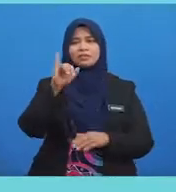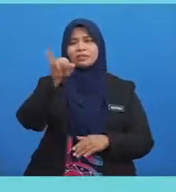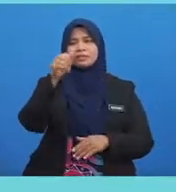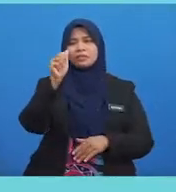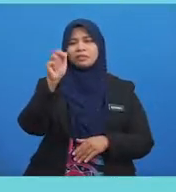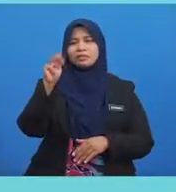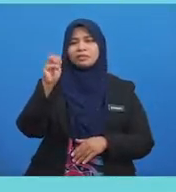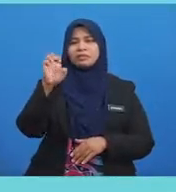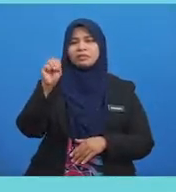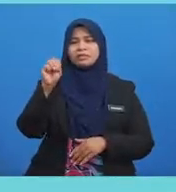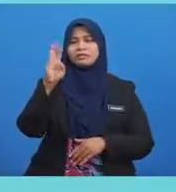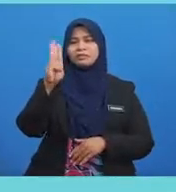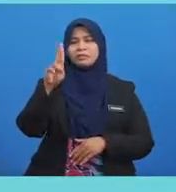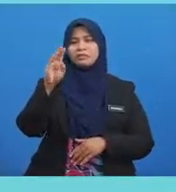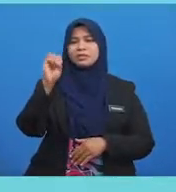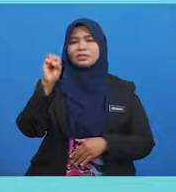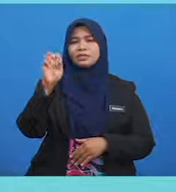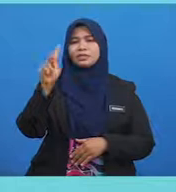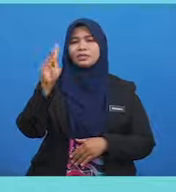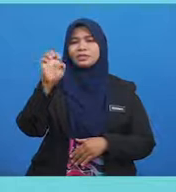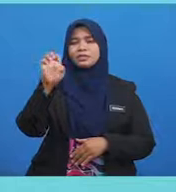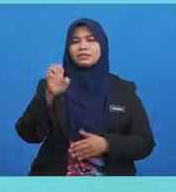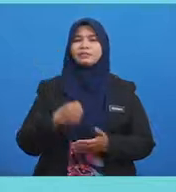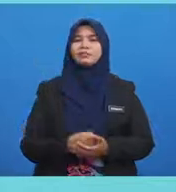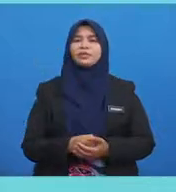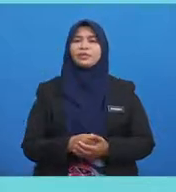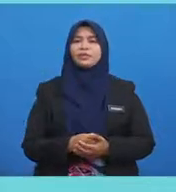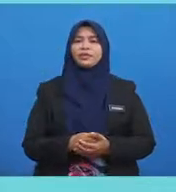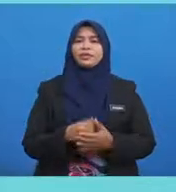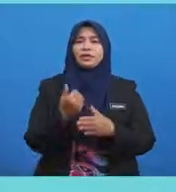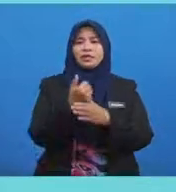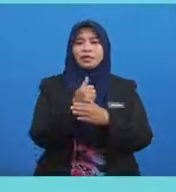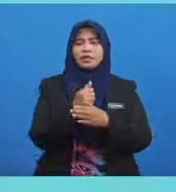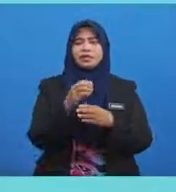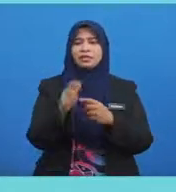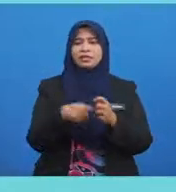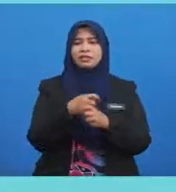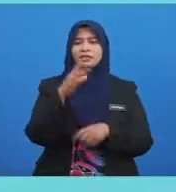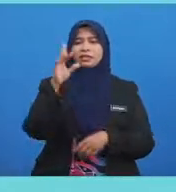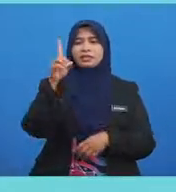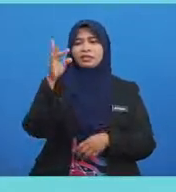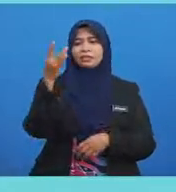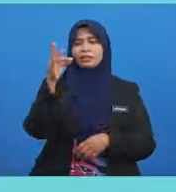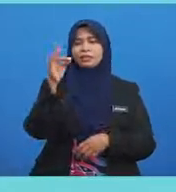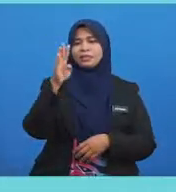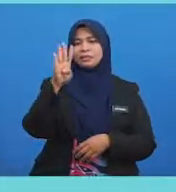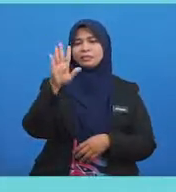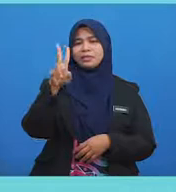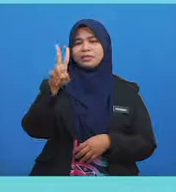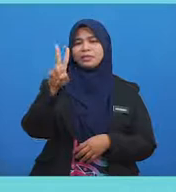Brooke. Beliau meluaskan kuasa di Sarawak antara tahun 1842